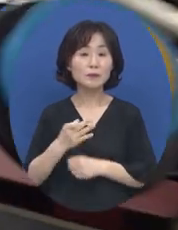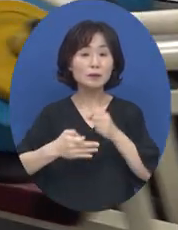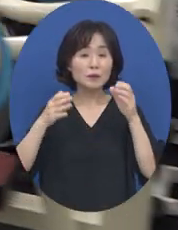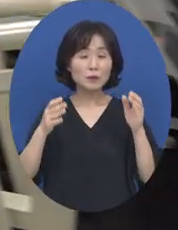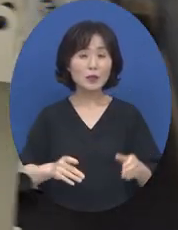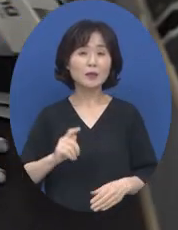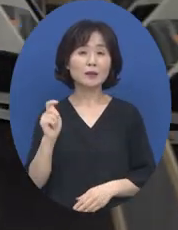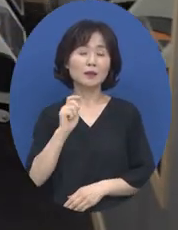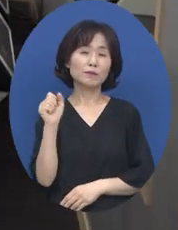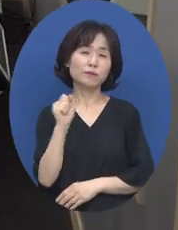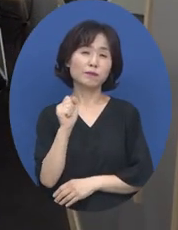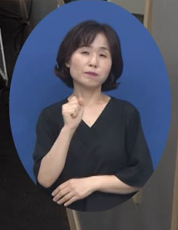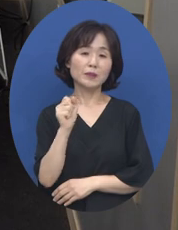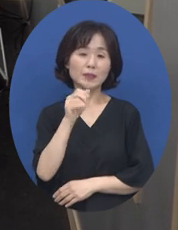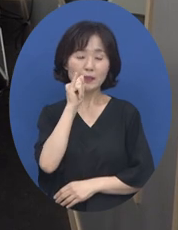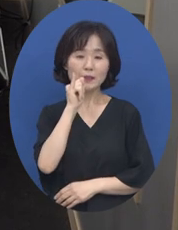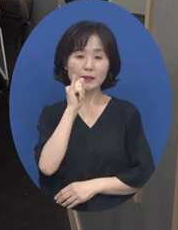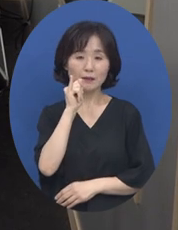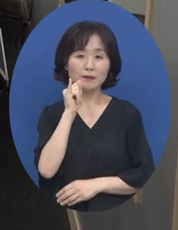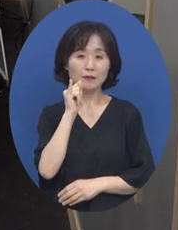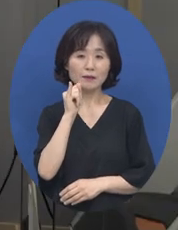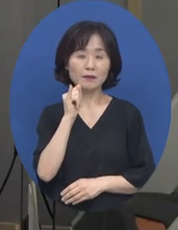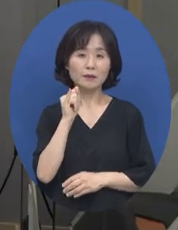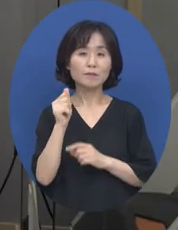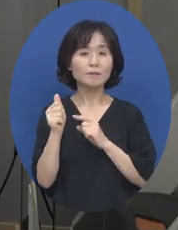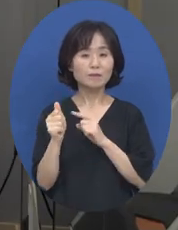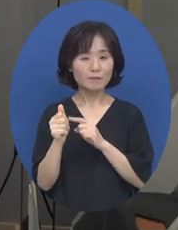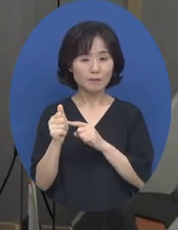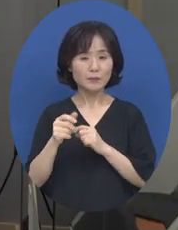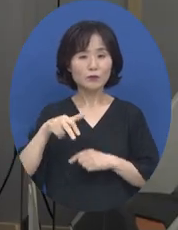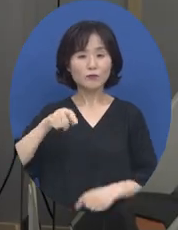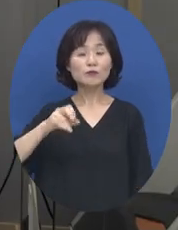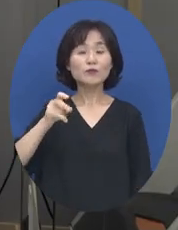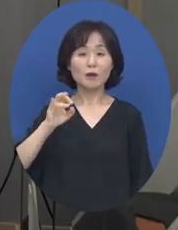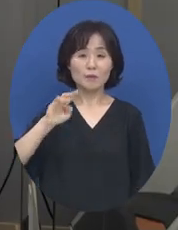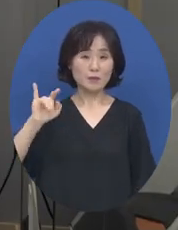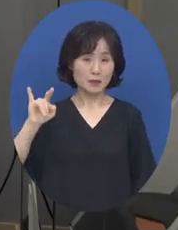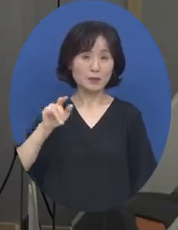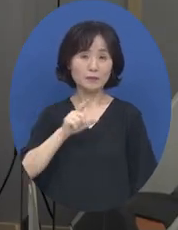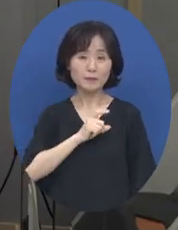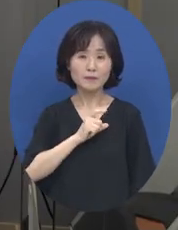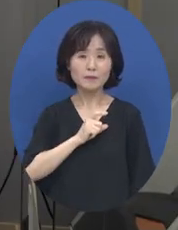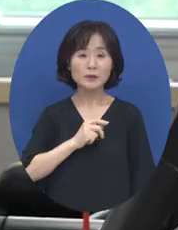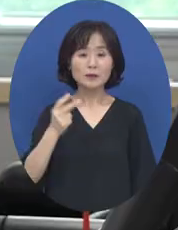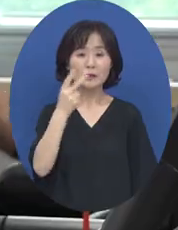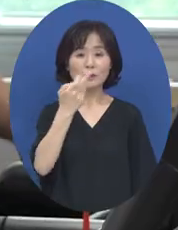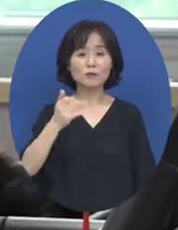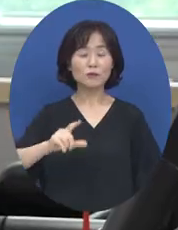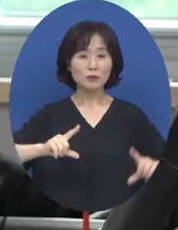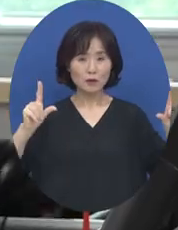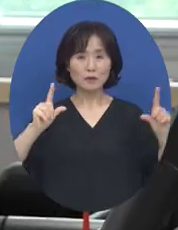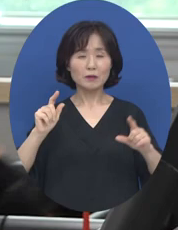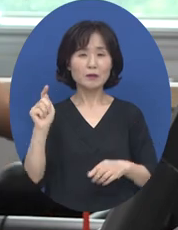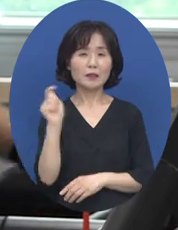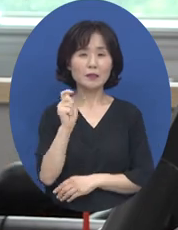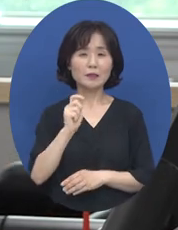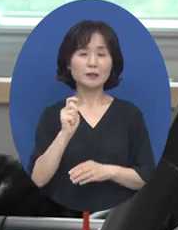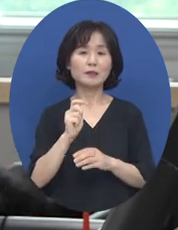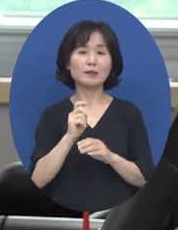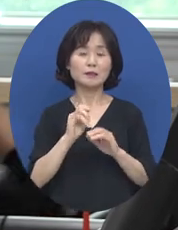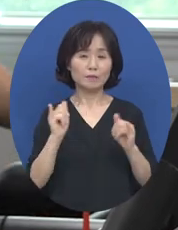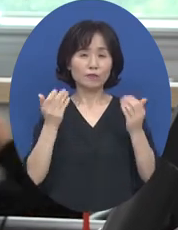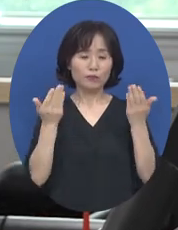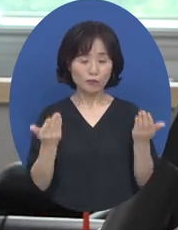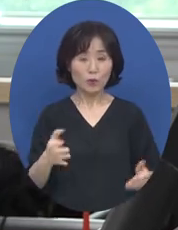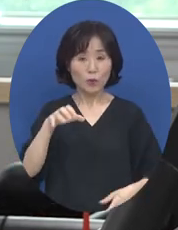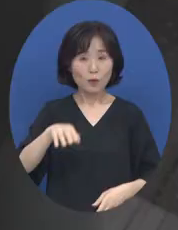14년째 택시 운행을 하고 있는 택시 운수 종사자 주영백 씨. 지난 2019년 택시 쉼터가 문을 연 뒤로